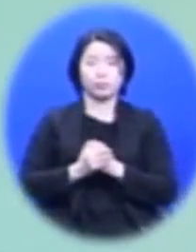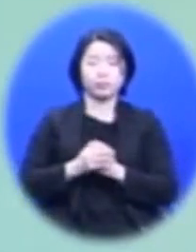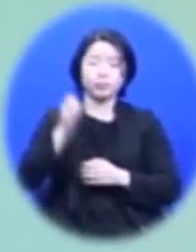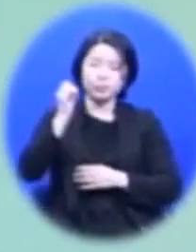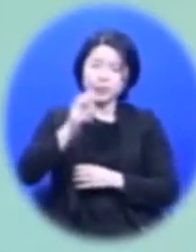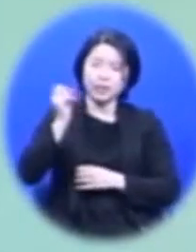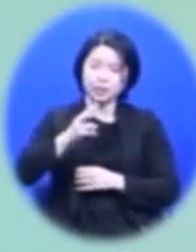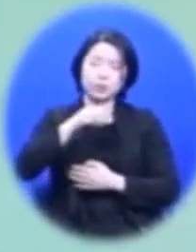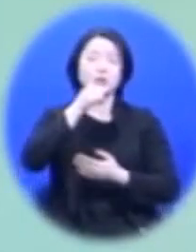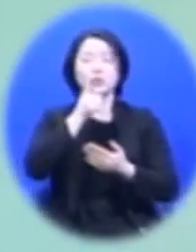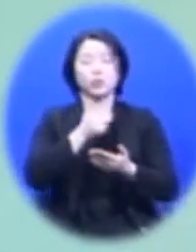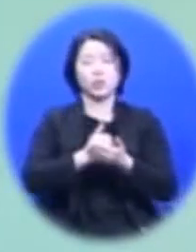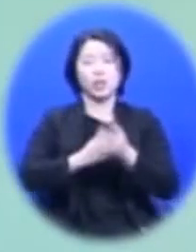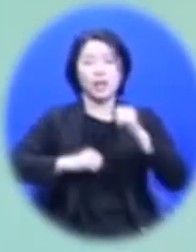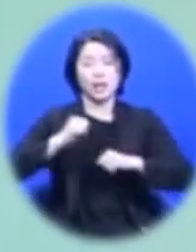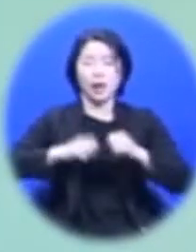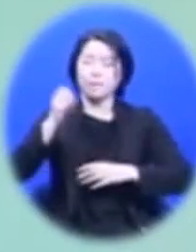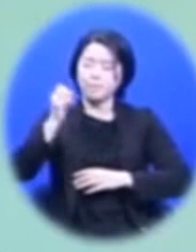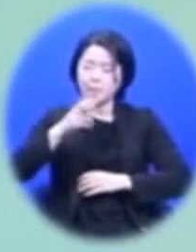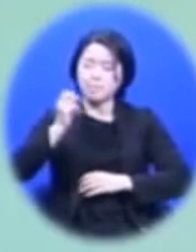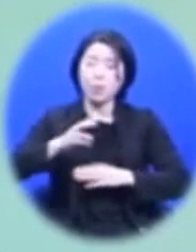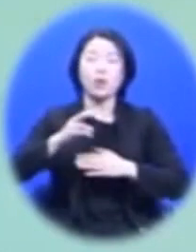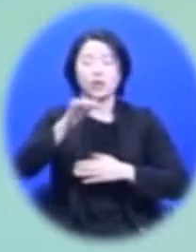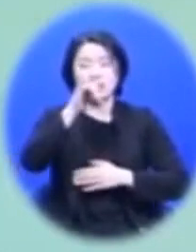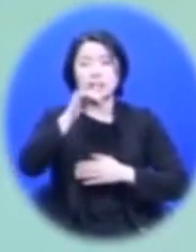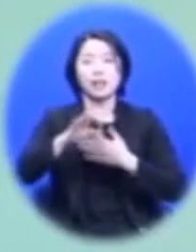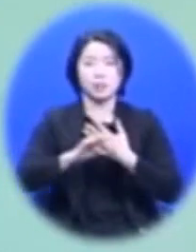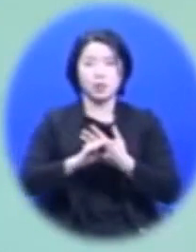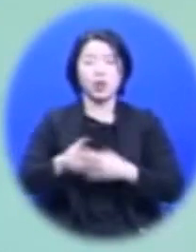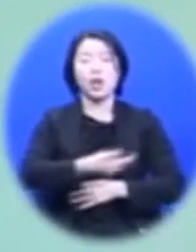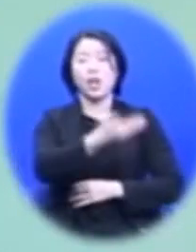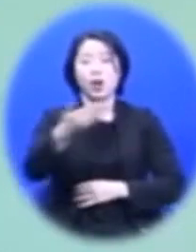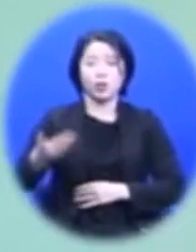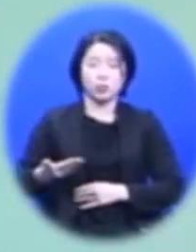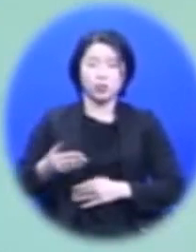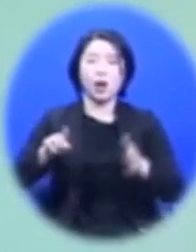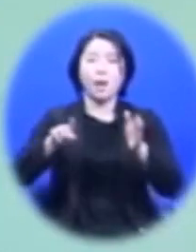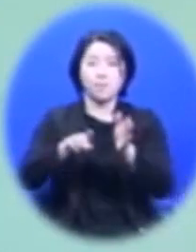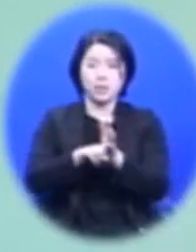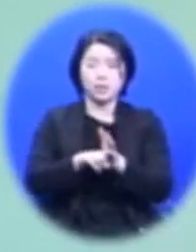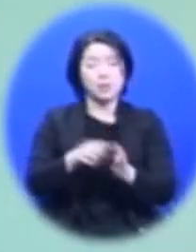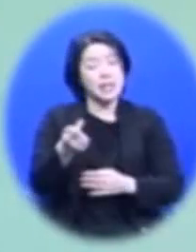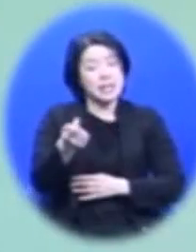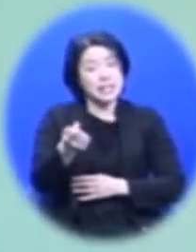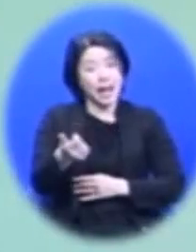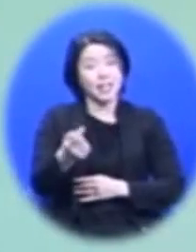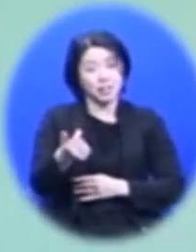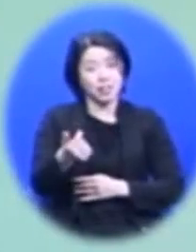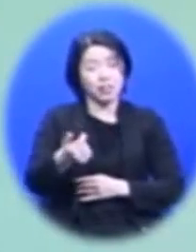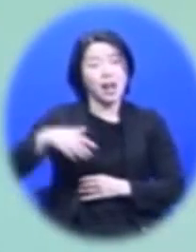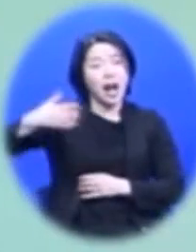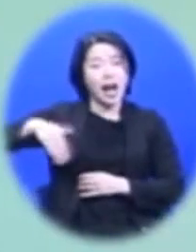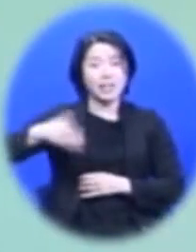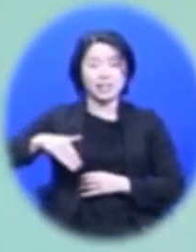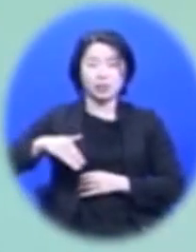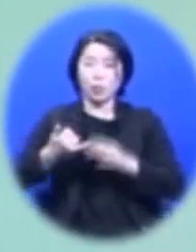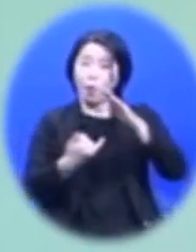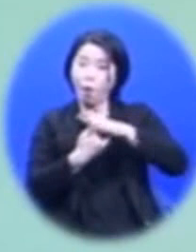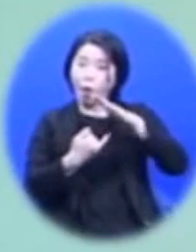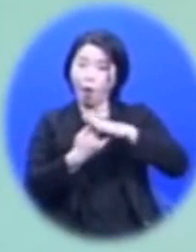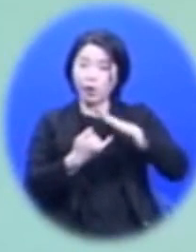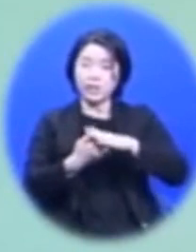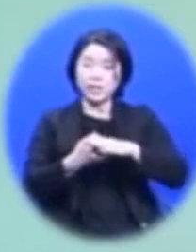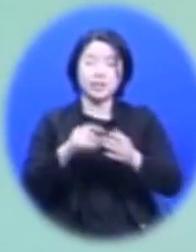자꾸 죄짓는 일을 반복하고 있다면 여러분은 믿음이 적은 거지, 아직도 믿음이 어린 상태에